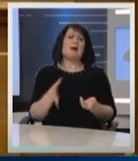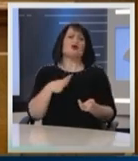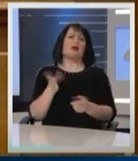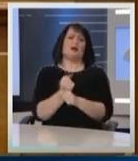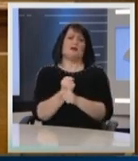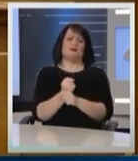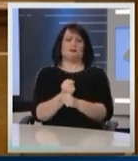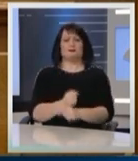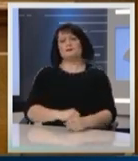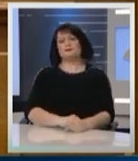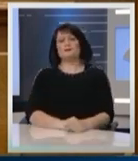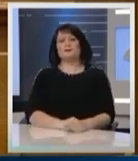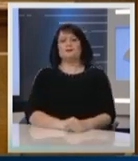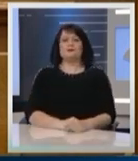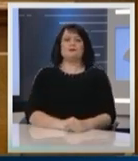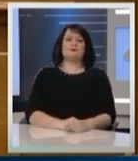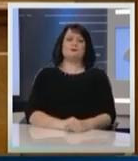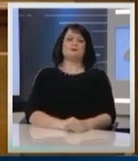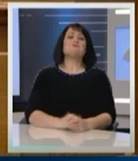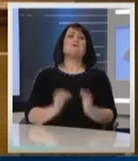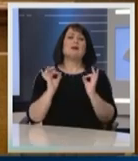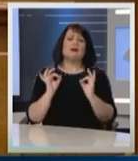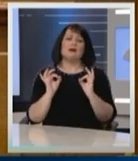επιτυγχάνουν. Και βεβαίως